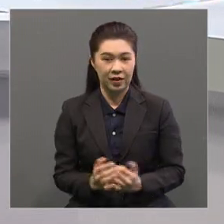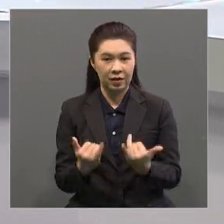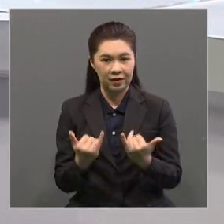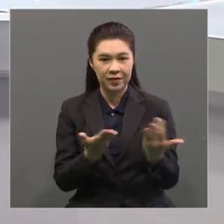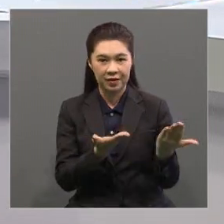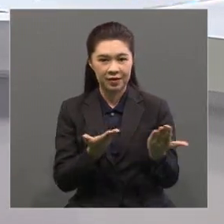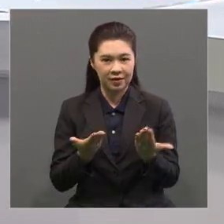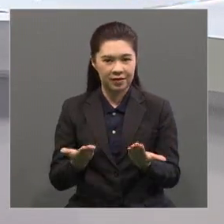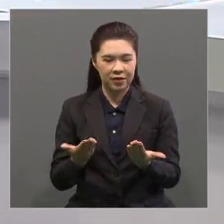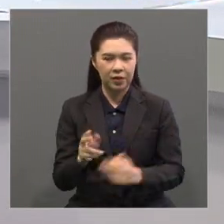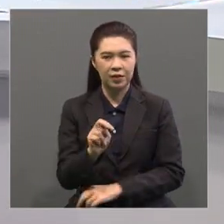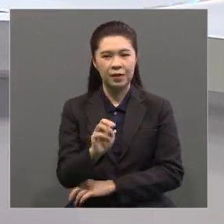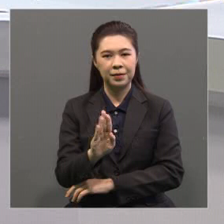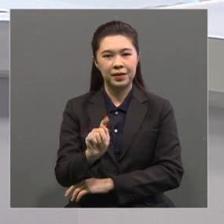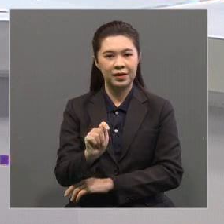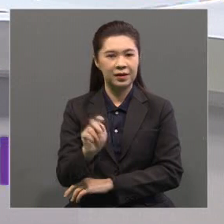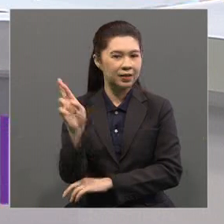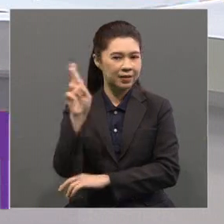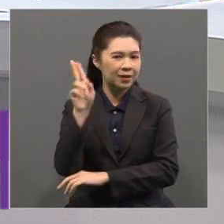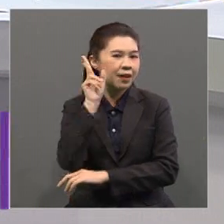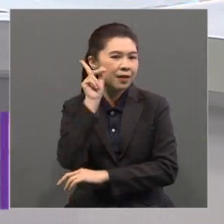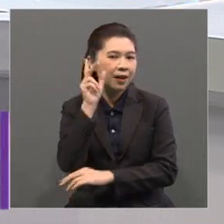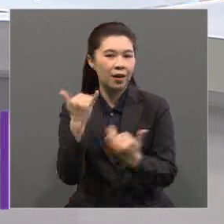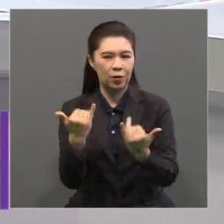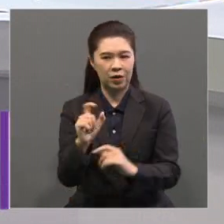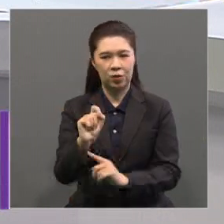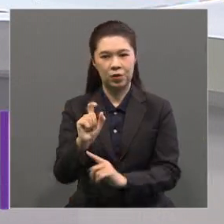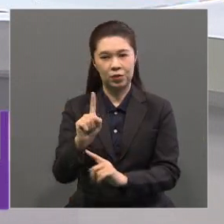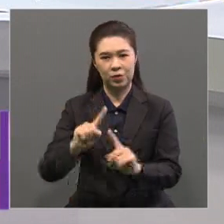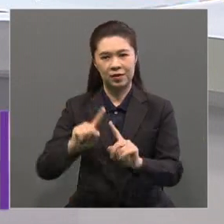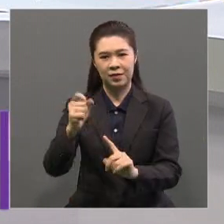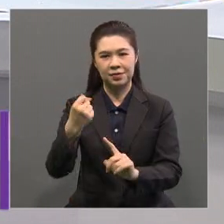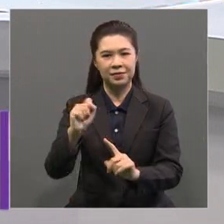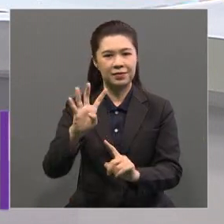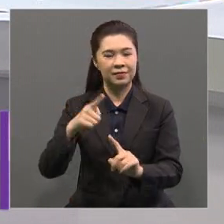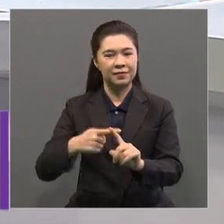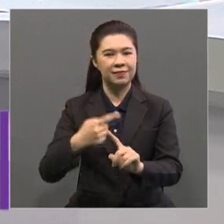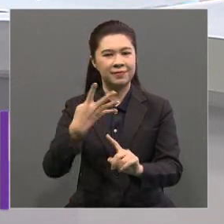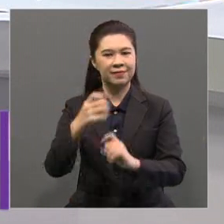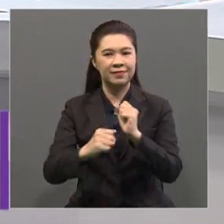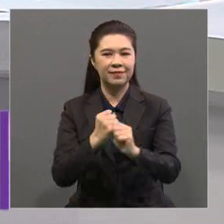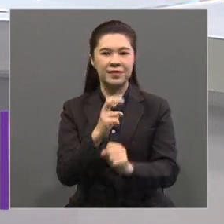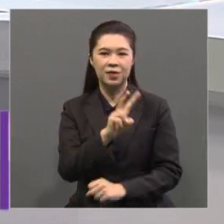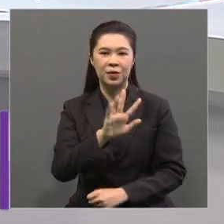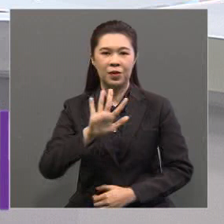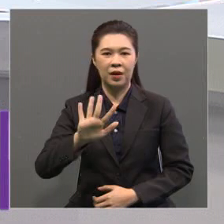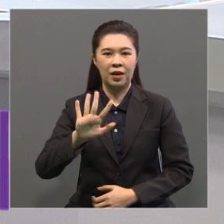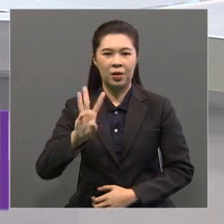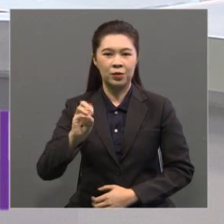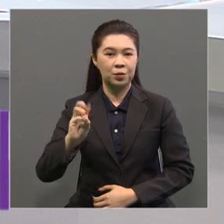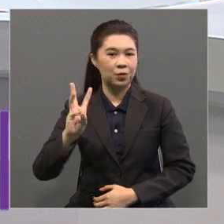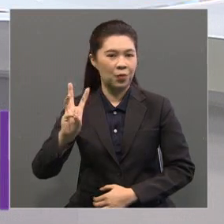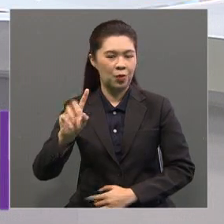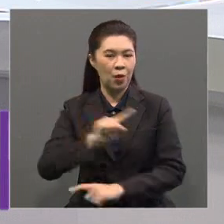ต้อนรับคุณผู้ชมเข้าสู่ NBT Newsในช่วงเที่ยงวันนี้นะคะวันศุกร์ที่ 14เมษายน2566วันครอบครัวค่ะ